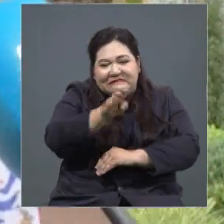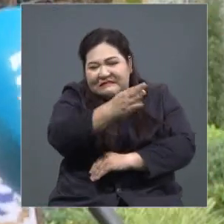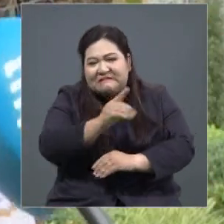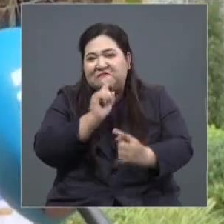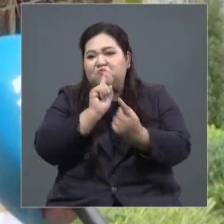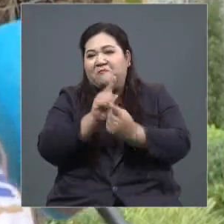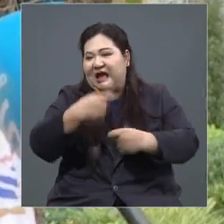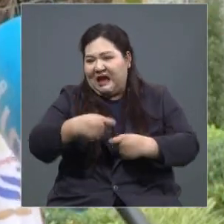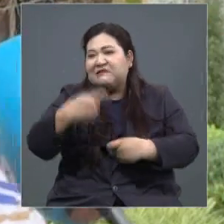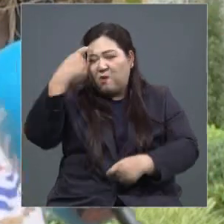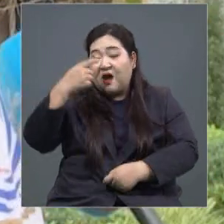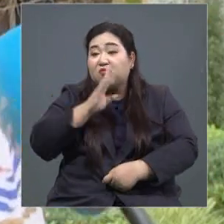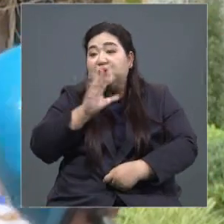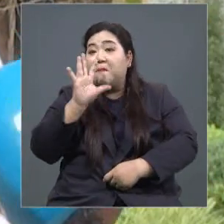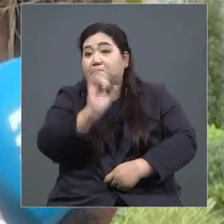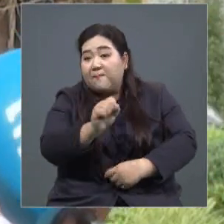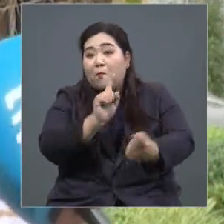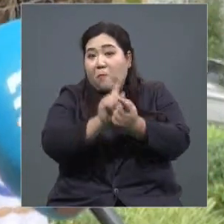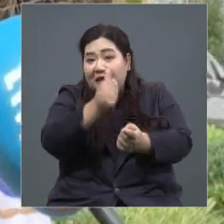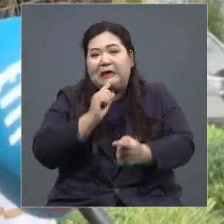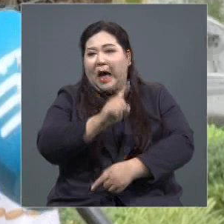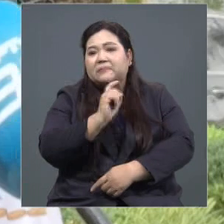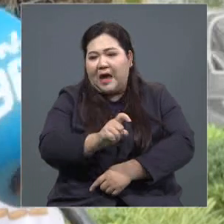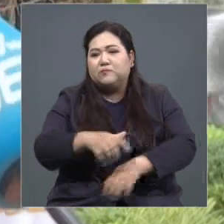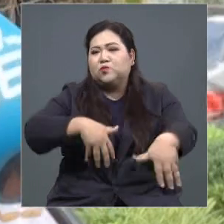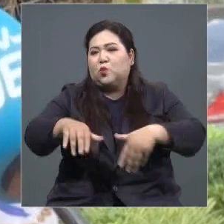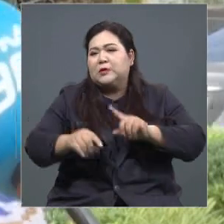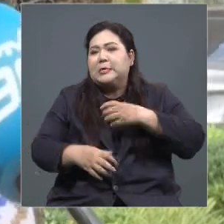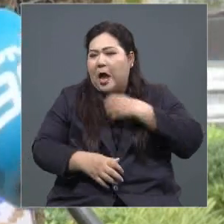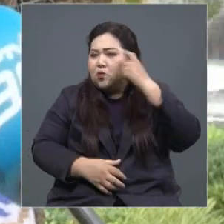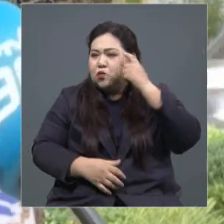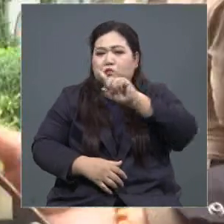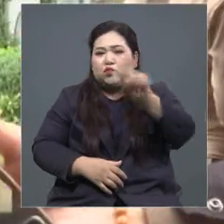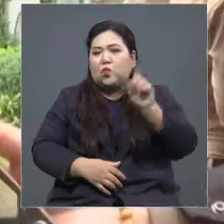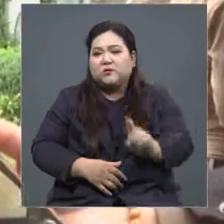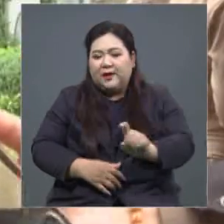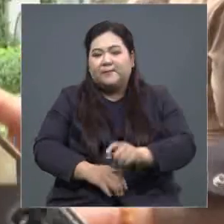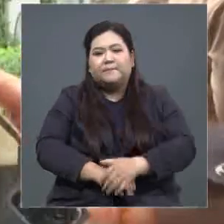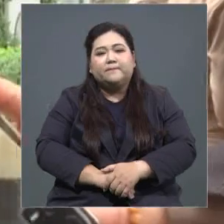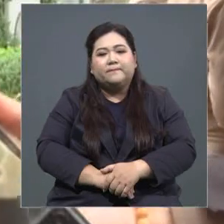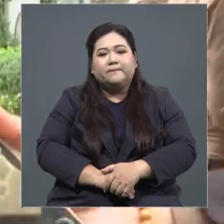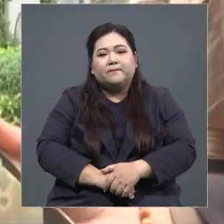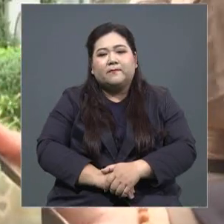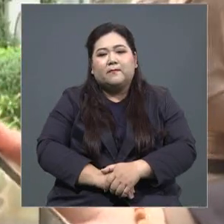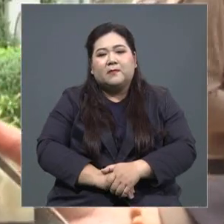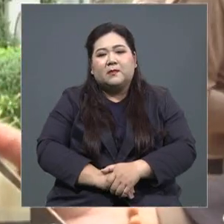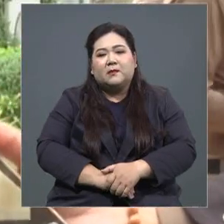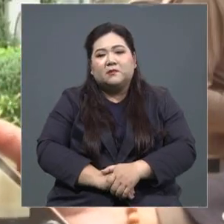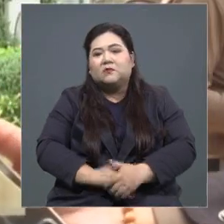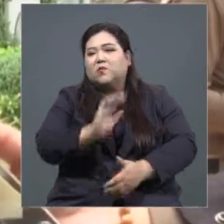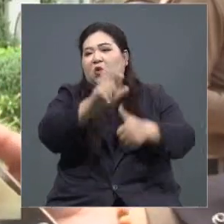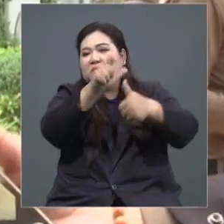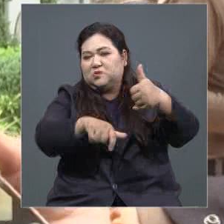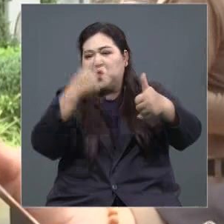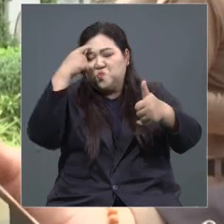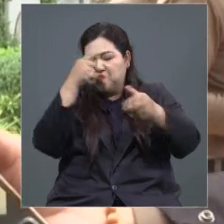ผมหน่อยเพราะว่าผมคิดว่าประชาชนเนี่ยหลายๆคนเขาก็สงสัยในจุดนี้คือจริงๆแล้วนะครับเขารู้ตัวเองดีนะ